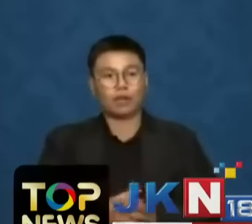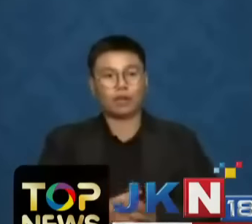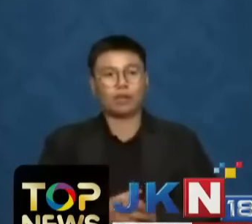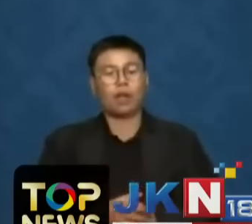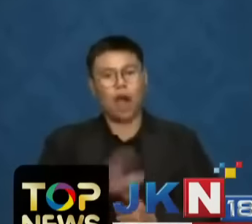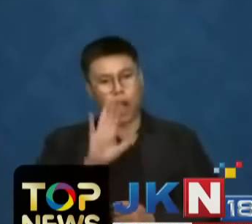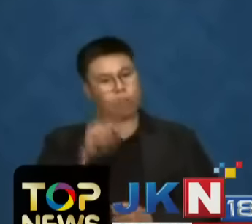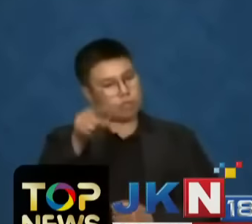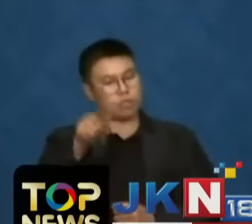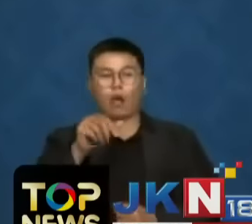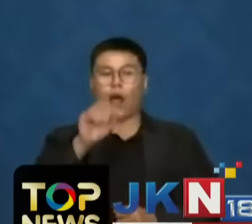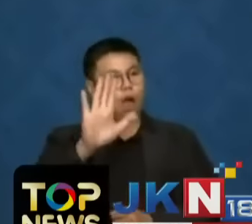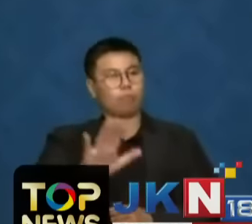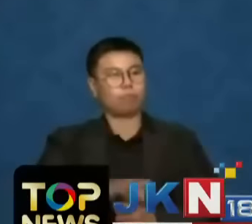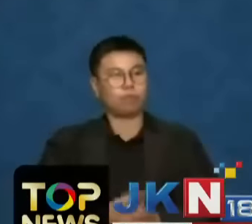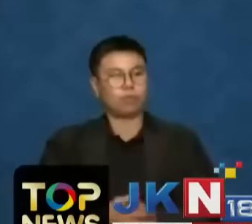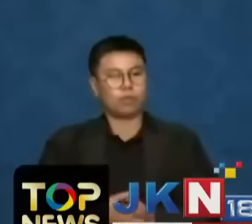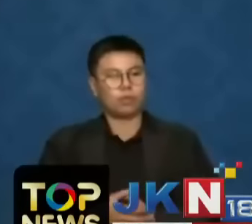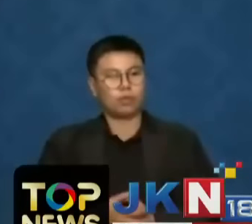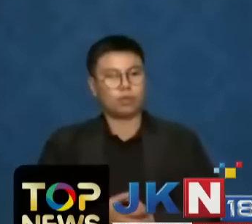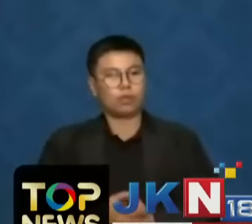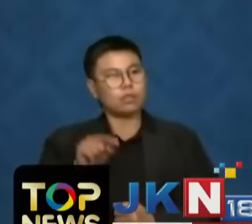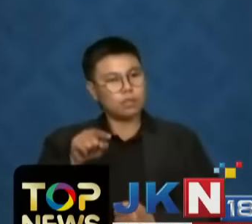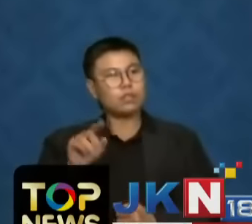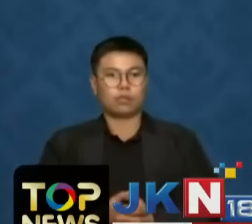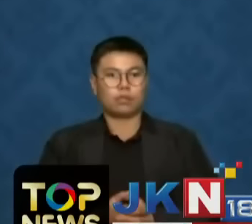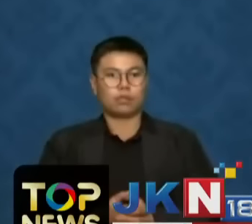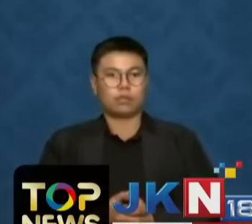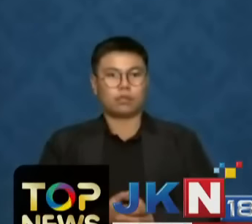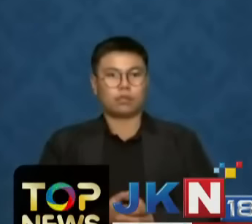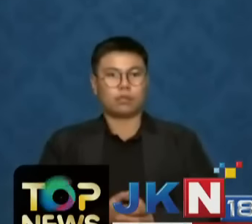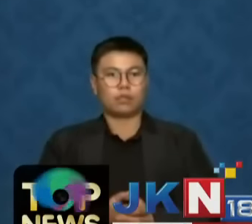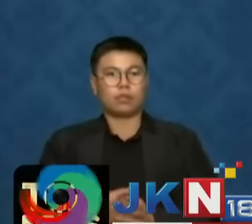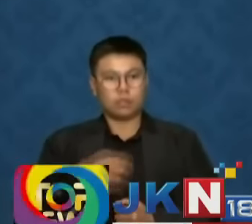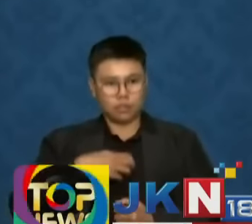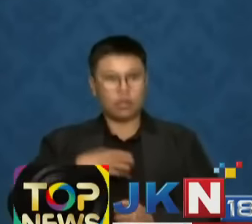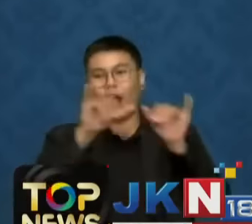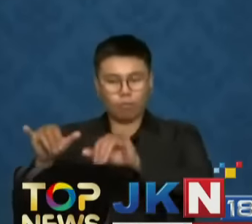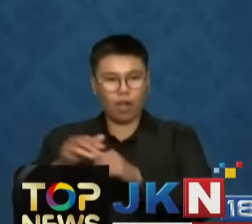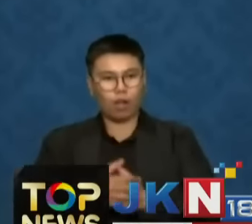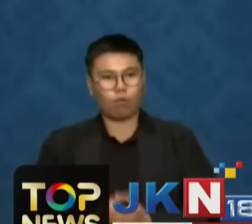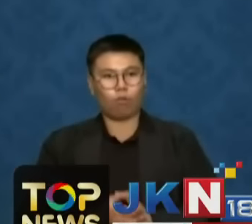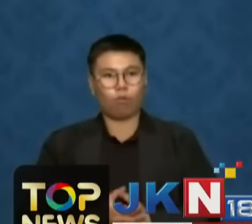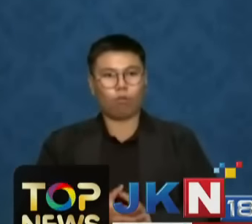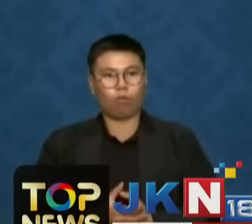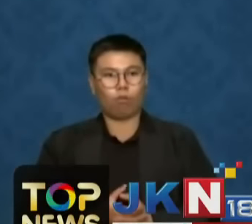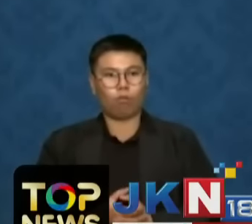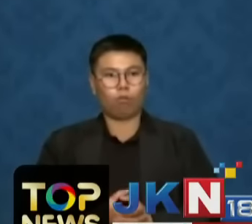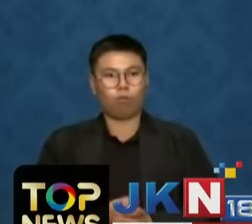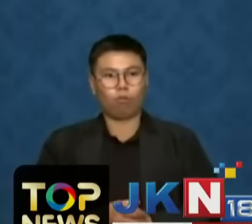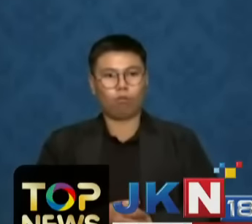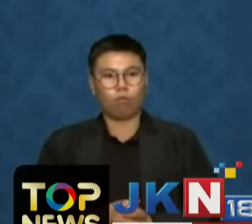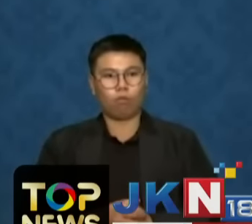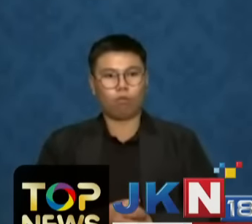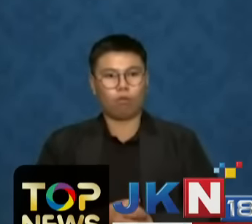านพิเชษเนี่ยเป็นลูกน้องเลย แต่ตอนนี้นั่งเป็นประธานอยู่นะ เนี่ยแล้วมีการชี้มีการ